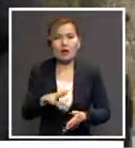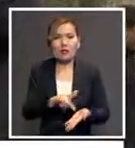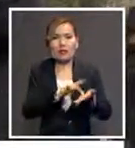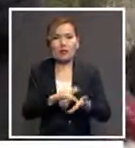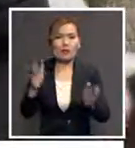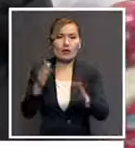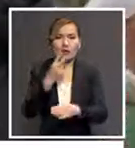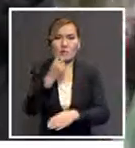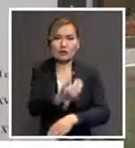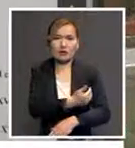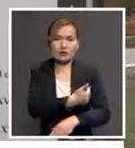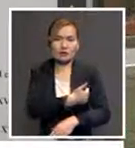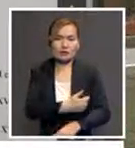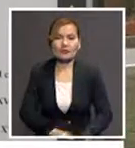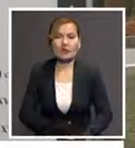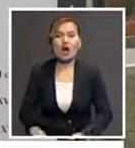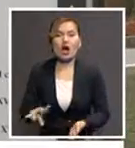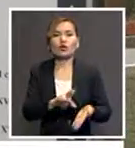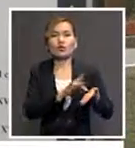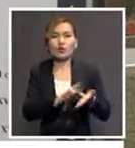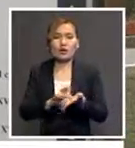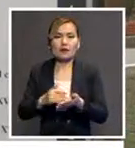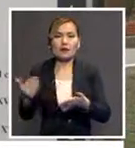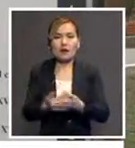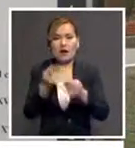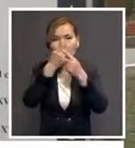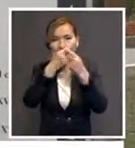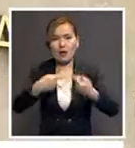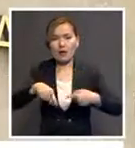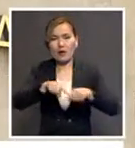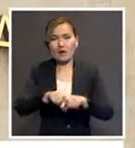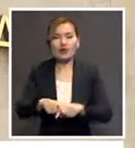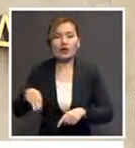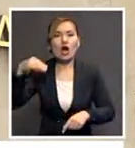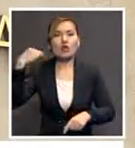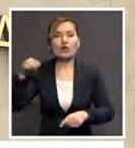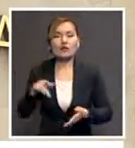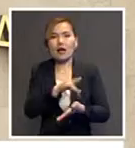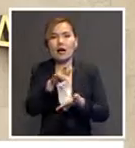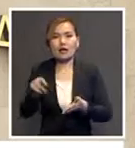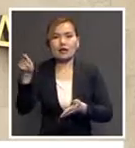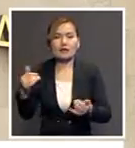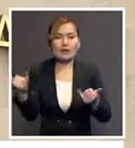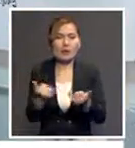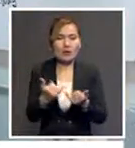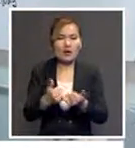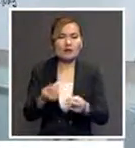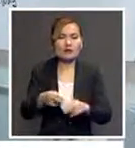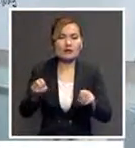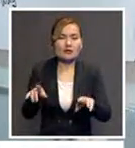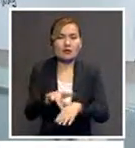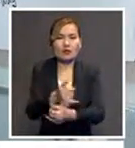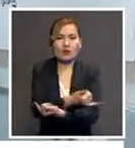қайтсам екен деген ниеттемін. Туристік ақпараттық орталық айтолсын секілді Түркістанға саяхаттап келгендерге өңір туралы жан-жақты мағлұмат